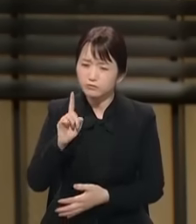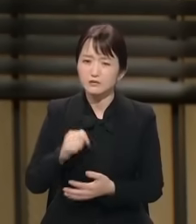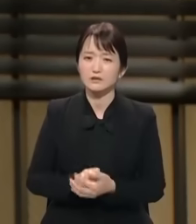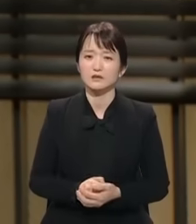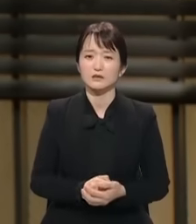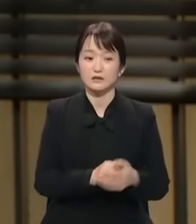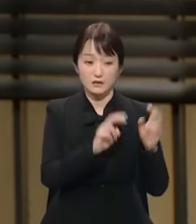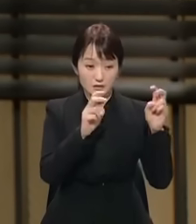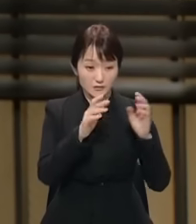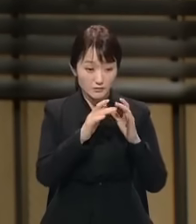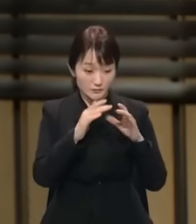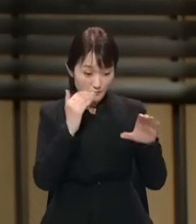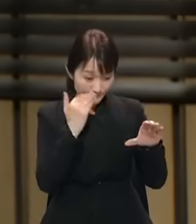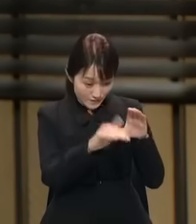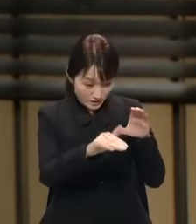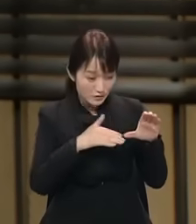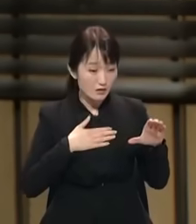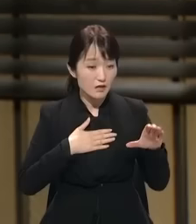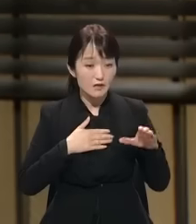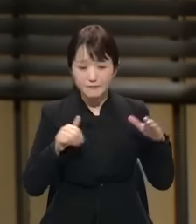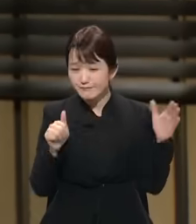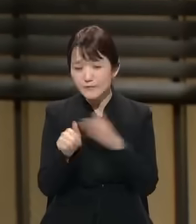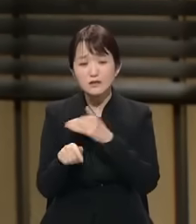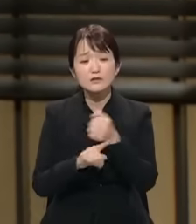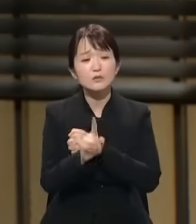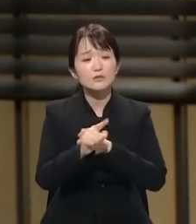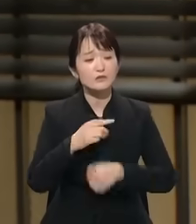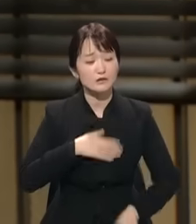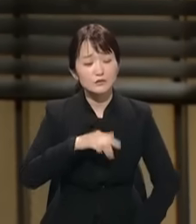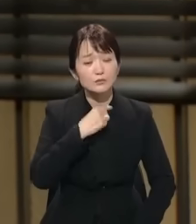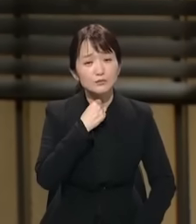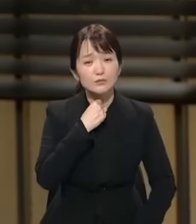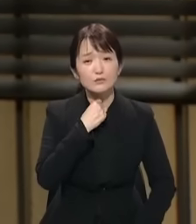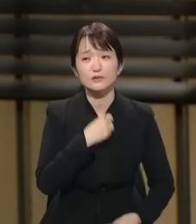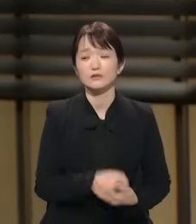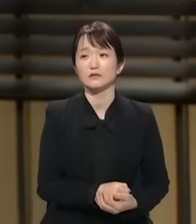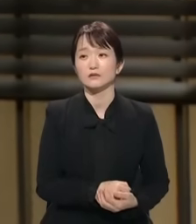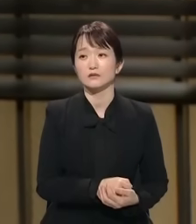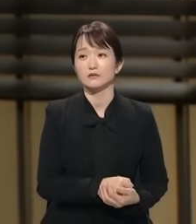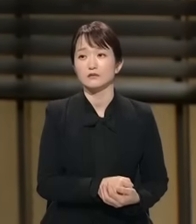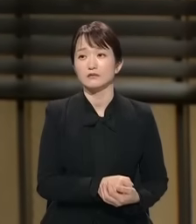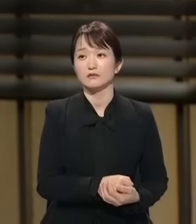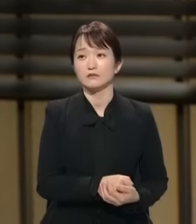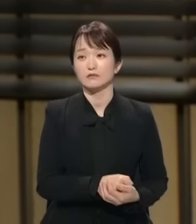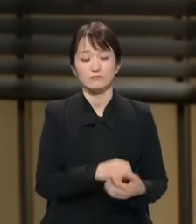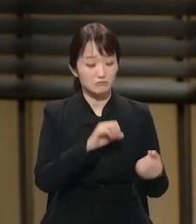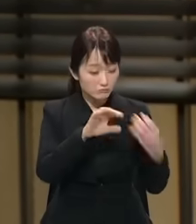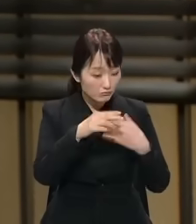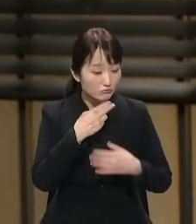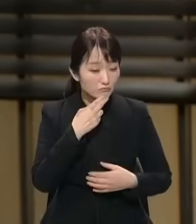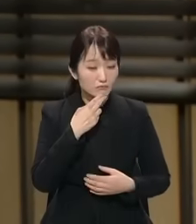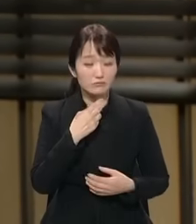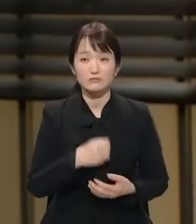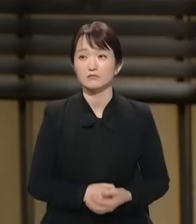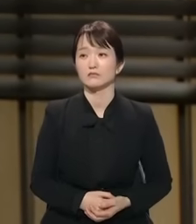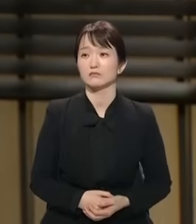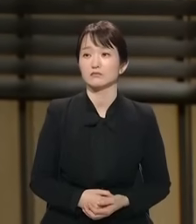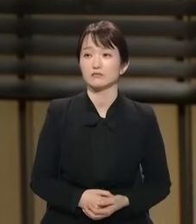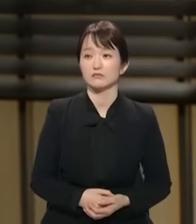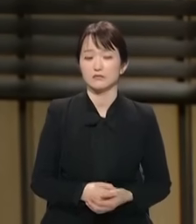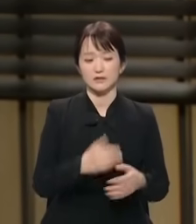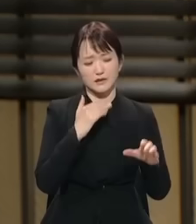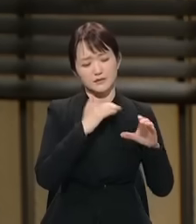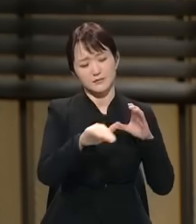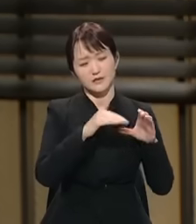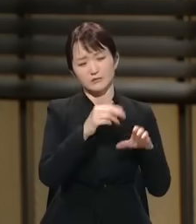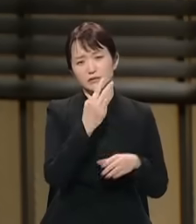측에 메일을 보내서 도대체 왜 나한테 그랬는지를 좀 이유를 알고 싶다라고 했는데 소속사 측에서 묵묵부답이었다고 합니다. 그래서 두 통을 보내서